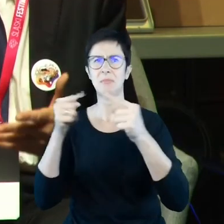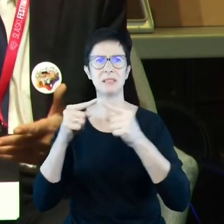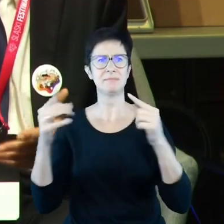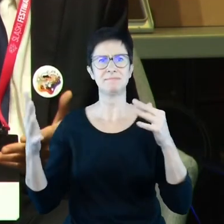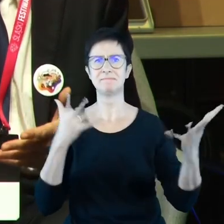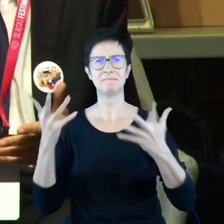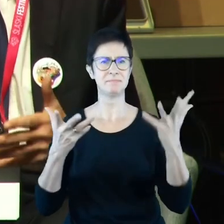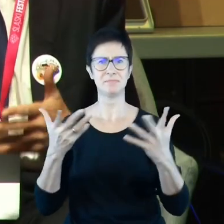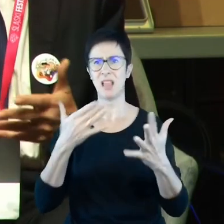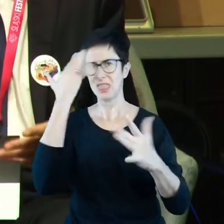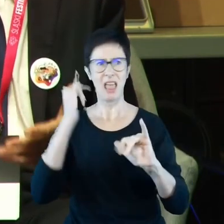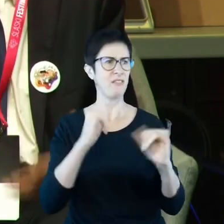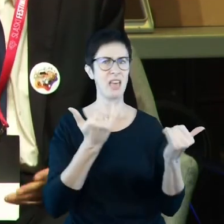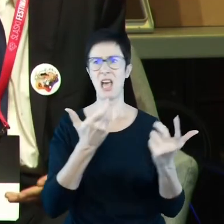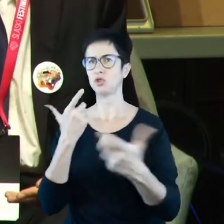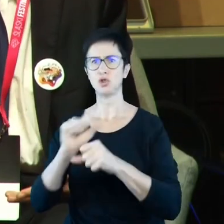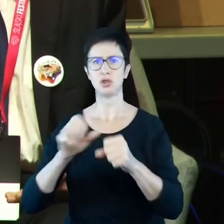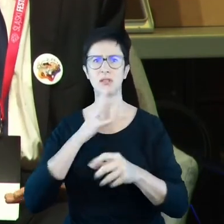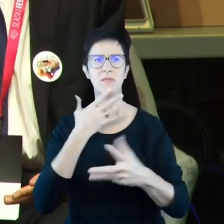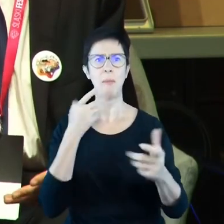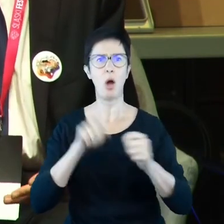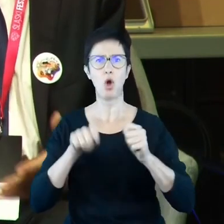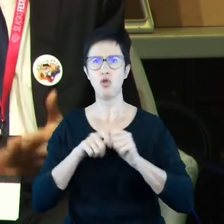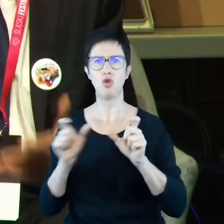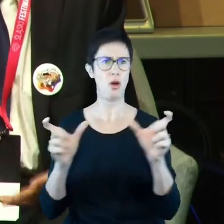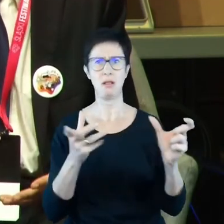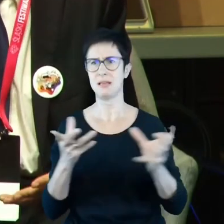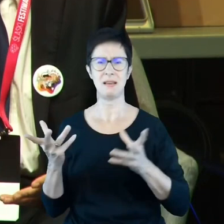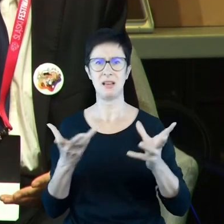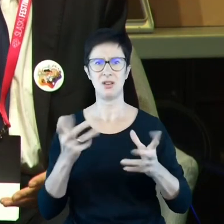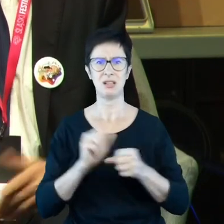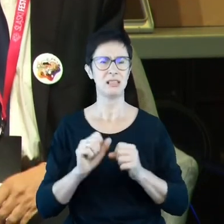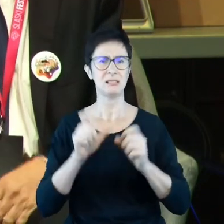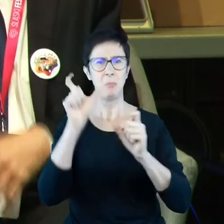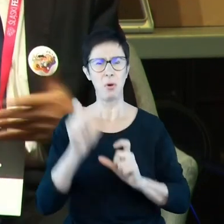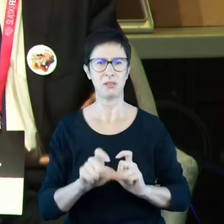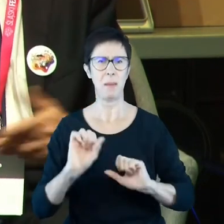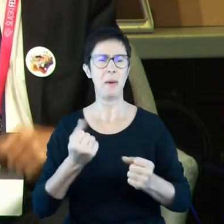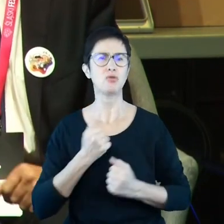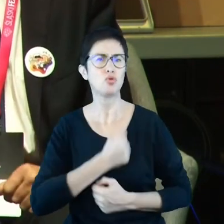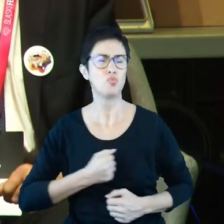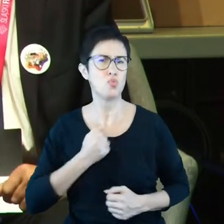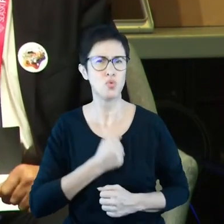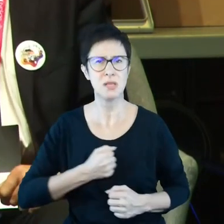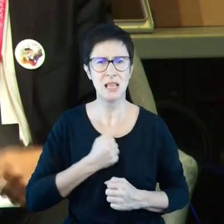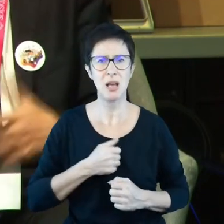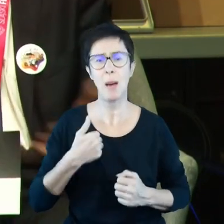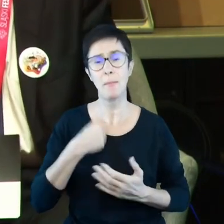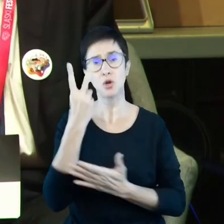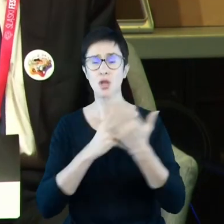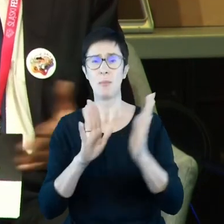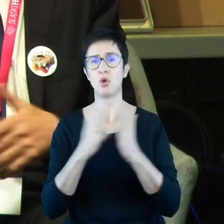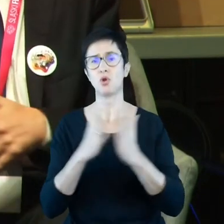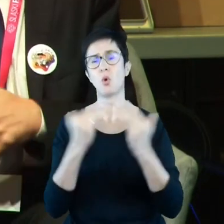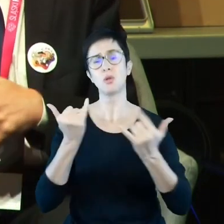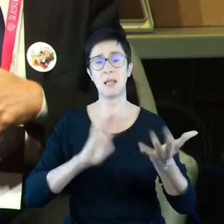nad nim kontrolę, prawda? Więc jest to dramatyczna bardzo postać, rzekłbym tragiczna. I czytamy tę powieść na różne sposoby, kiedy jesteśmy